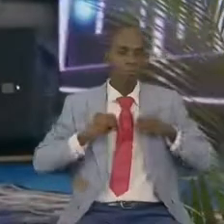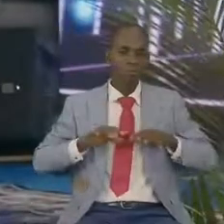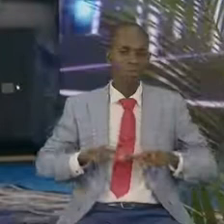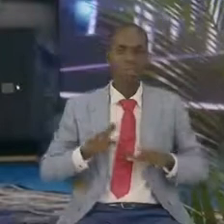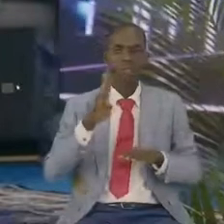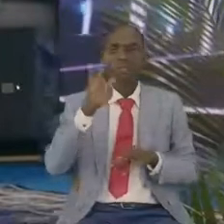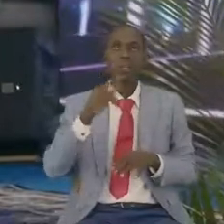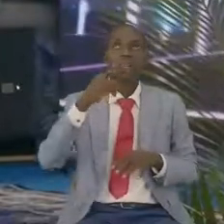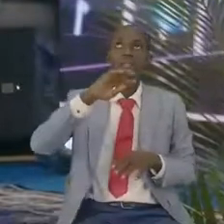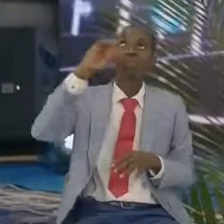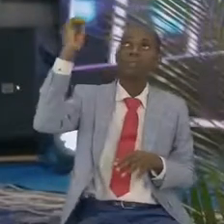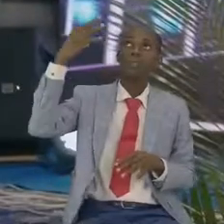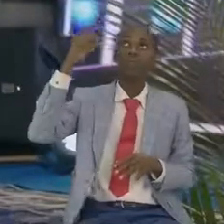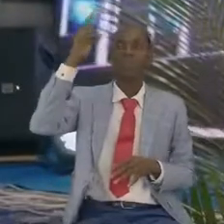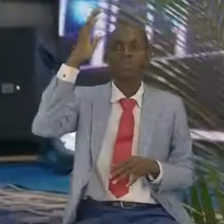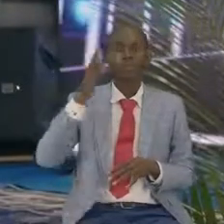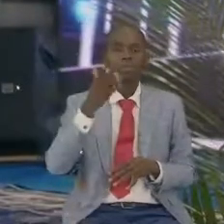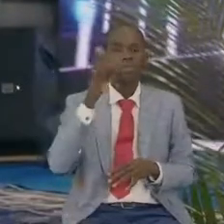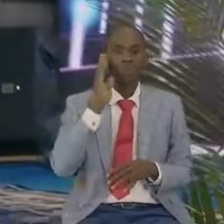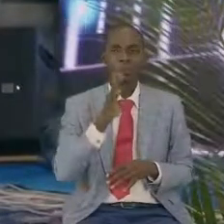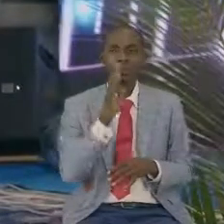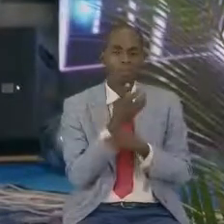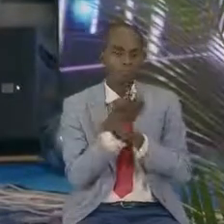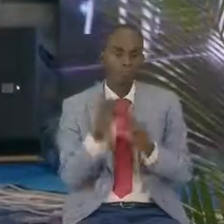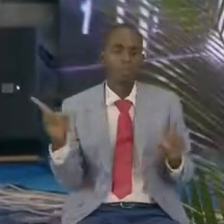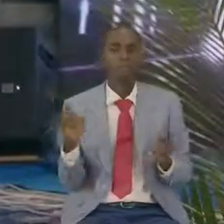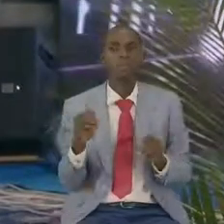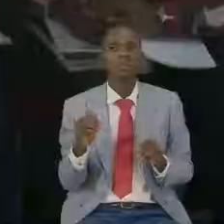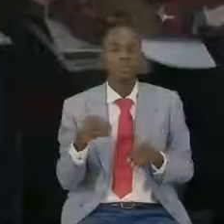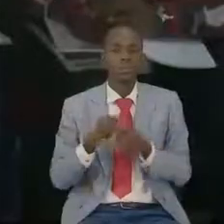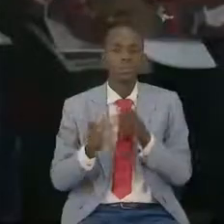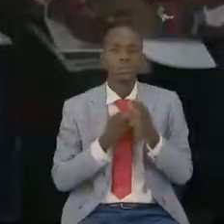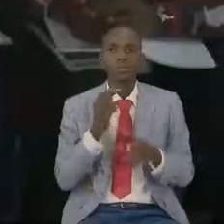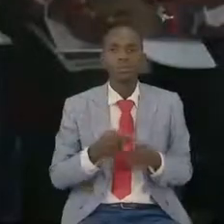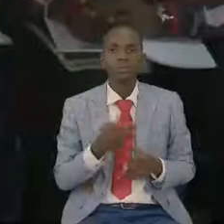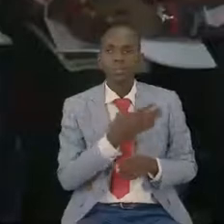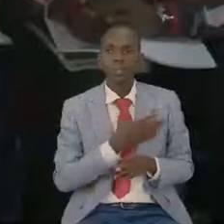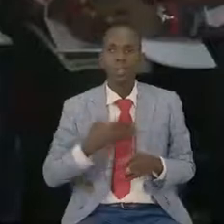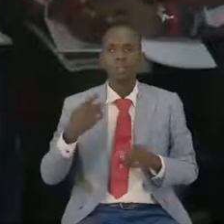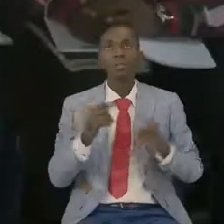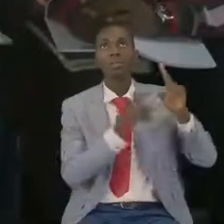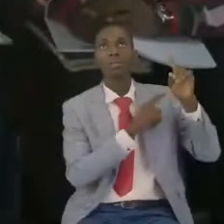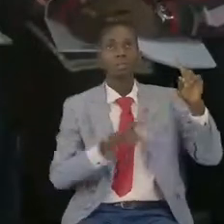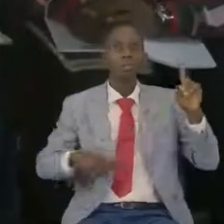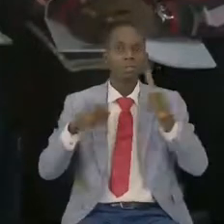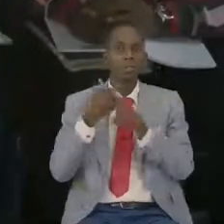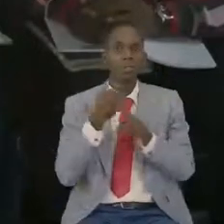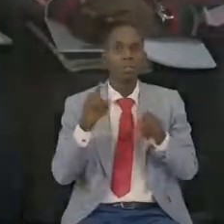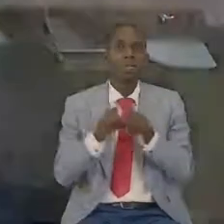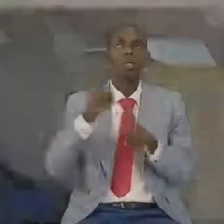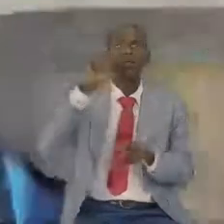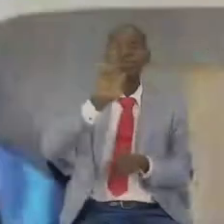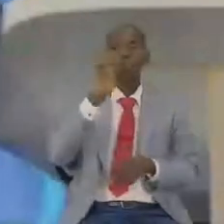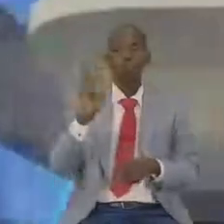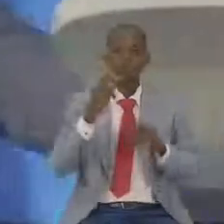qui ont été impactés par la grâce de Dieu, il y aura la délivrance au lieu de l'oppression. Et le Seigneur lui-même, comme il a utilisé Moïse et